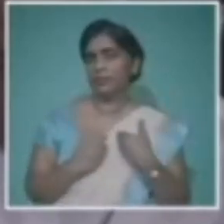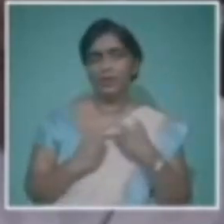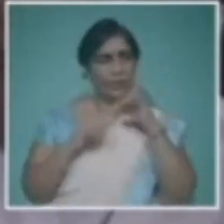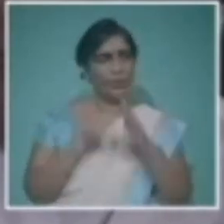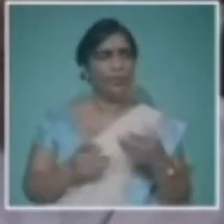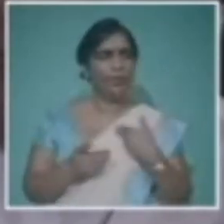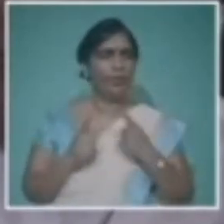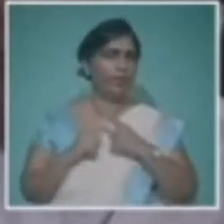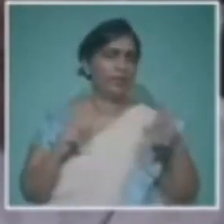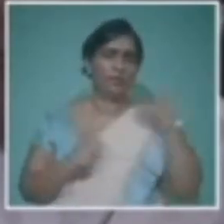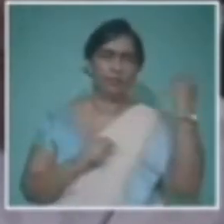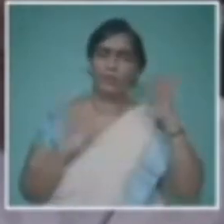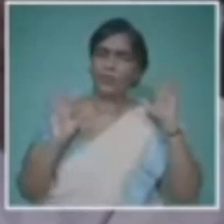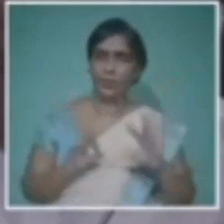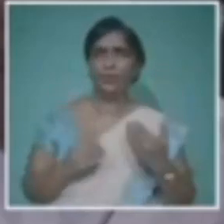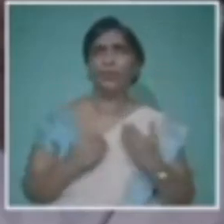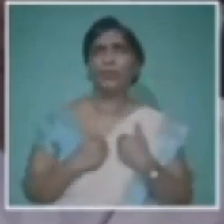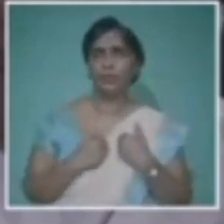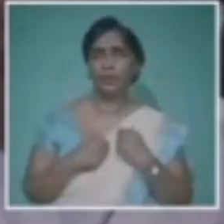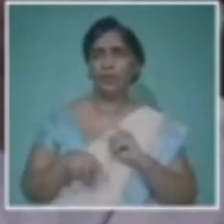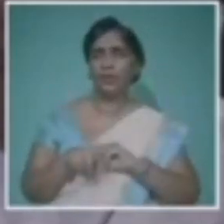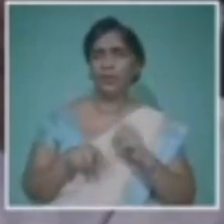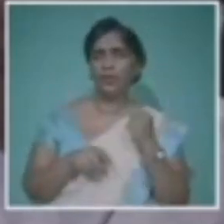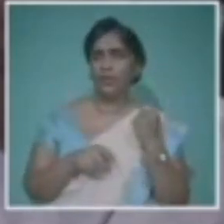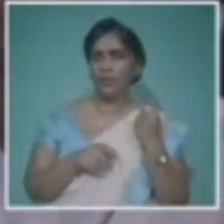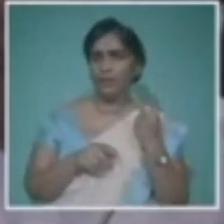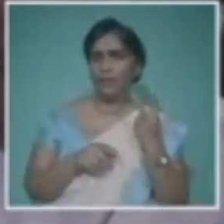නිසා මම මීට වැඩිය කරුණු කියන්නේ නැහැ. මට විනාඩි කීපයක්